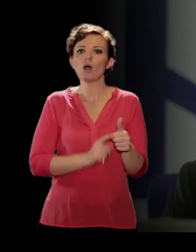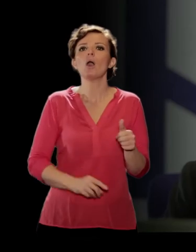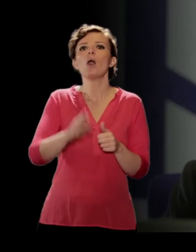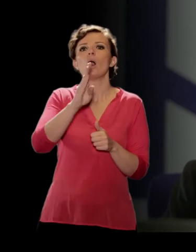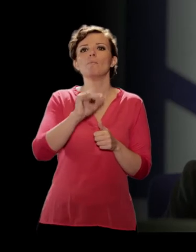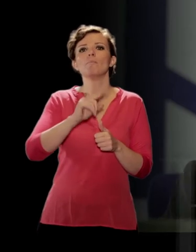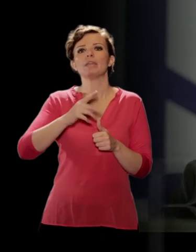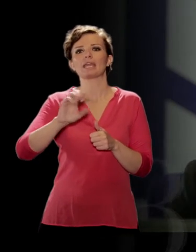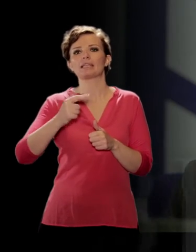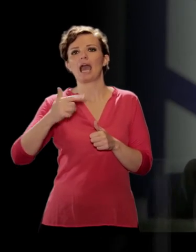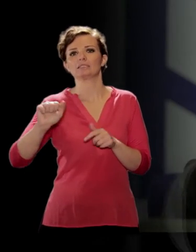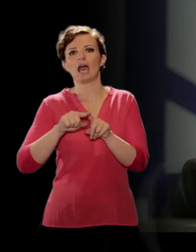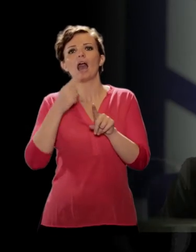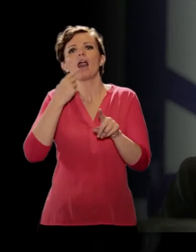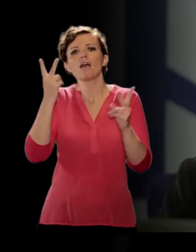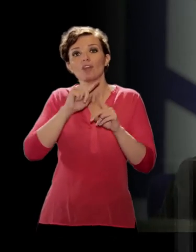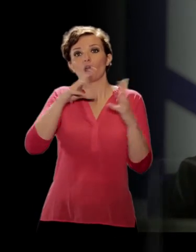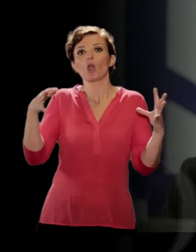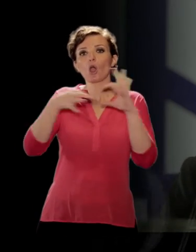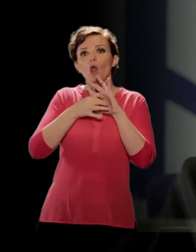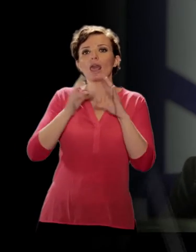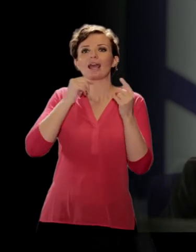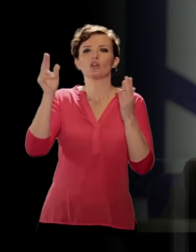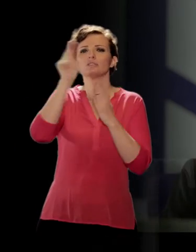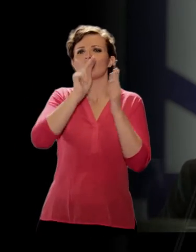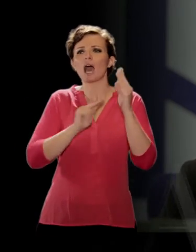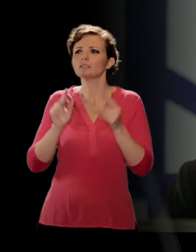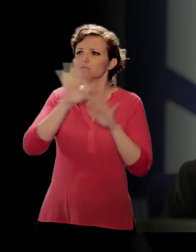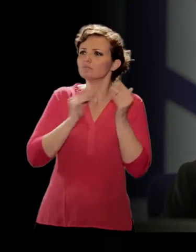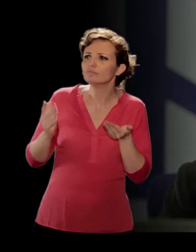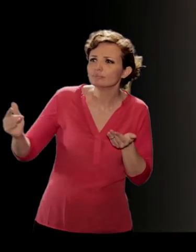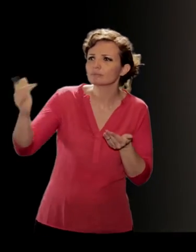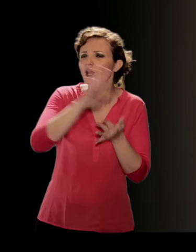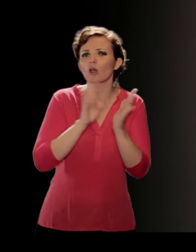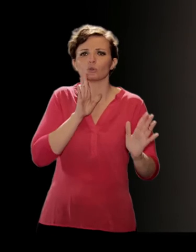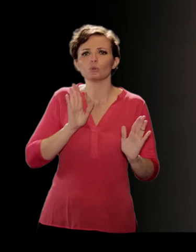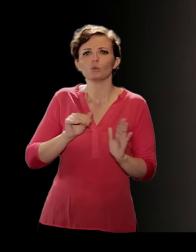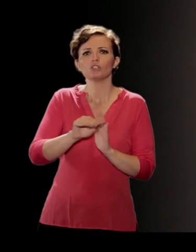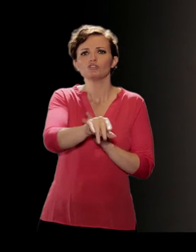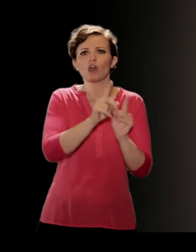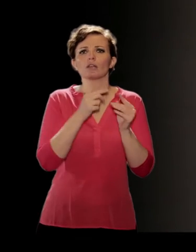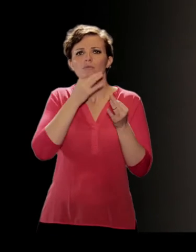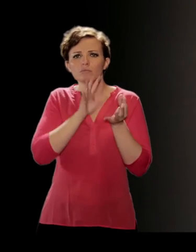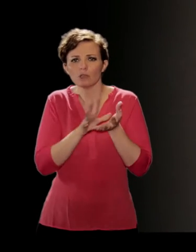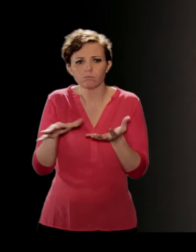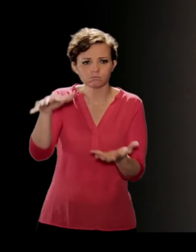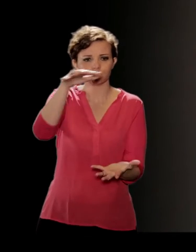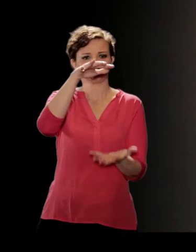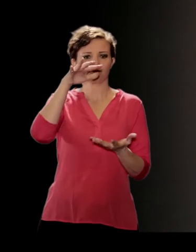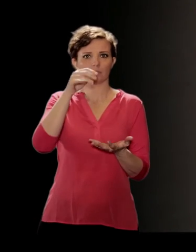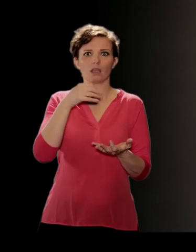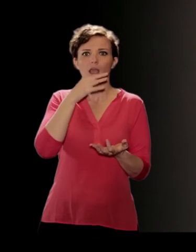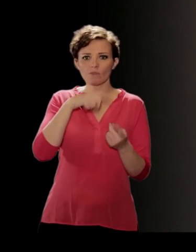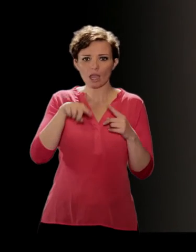legato alla grande quantità di dati che raccogliamo quotidianamente e quindi dove li mettiamo, come